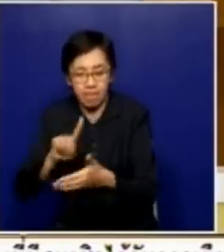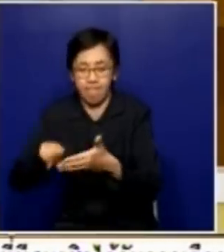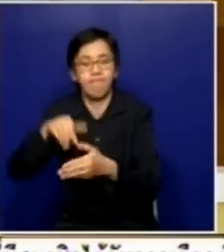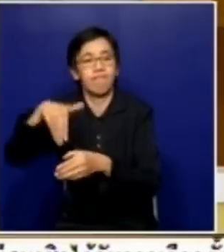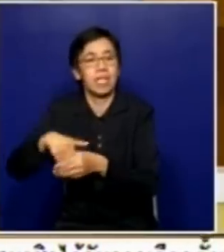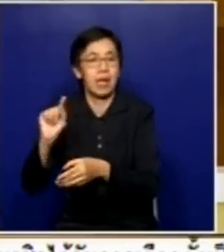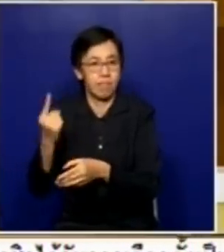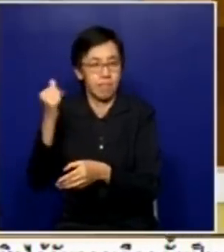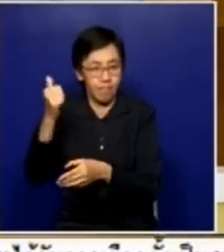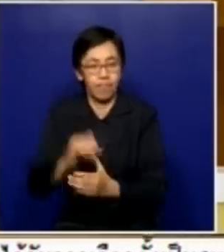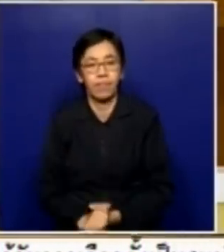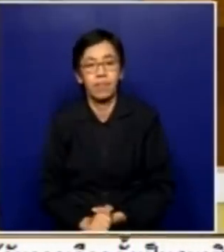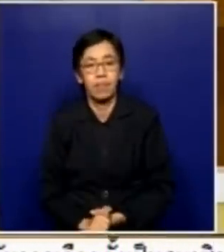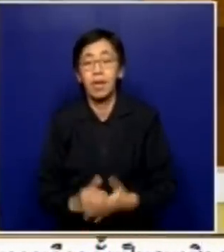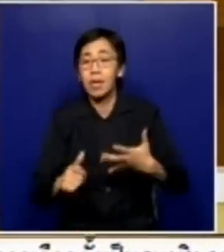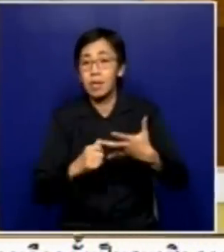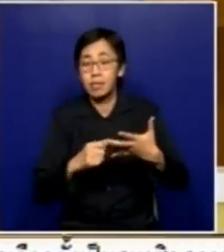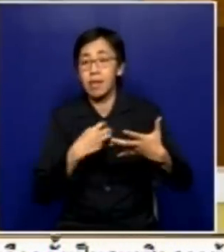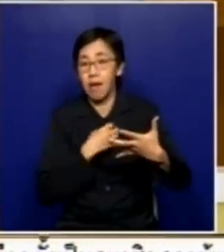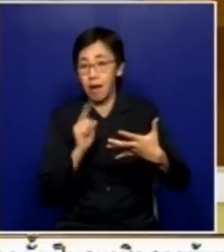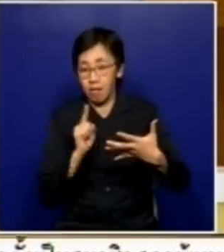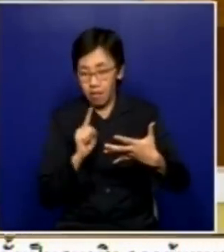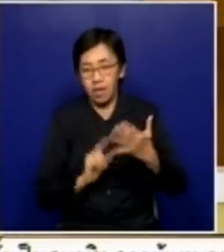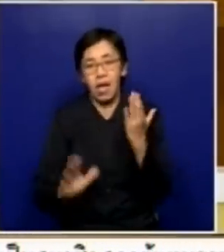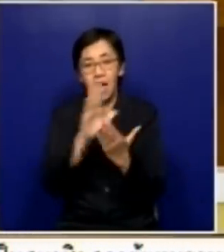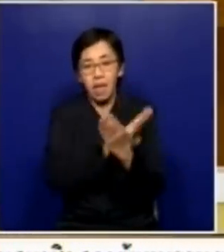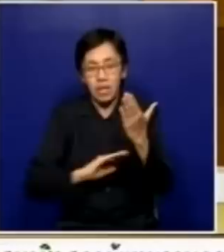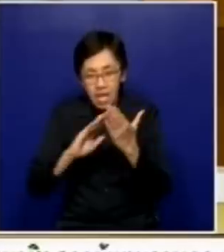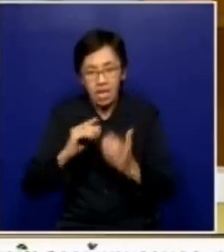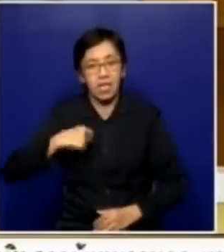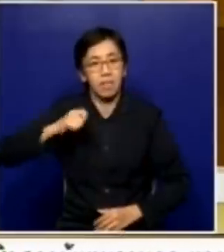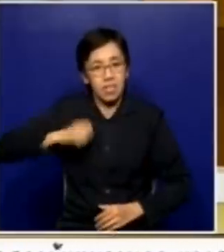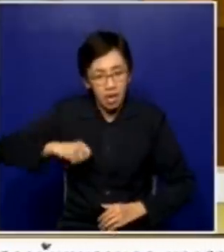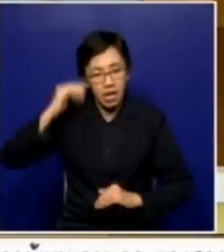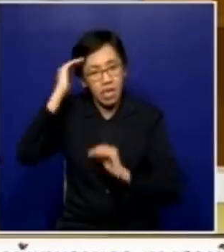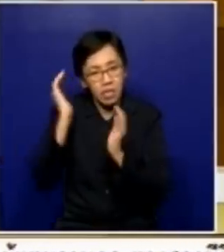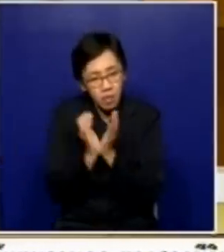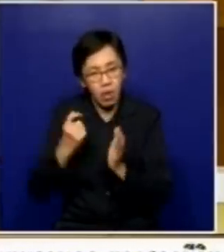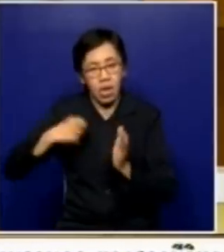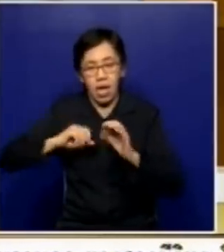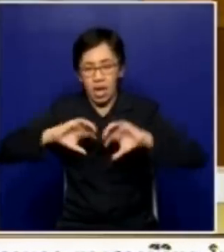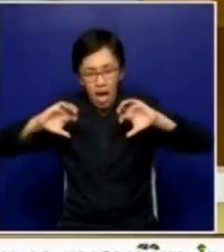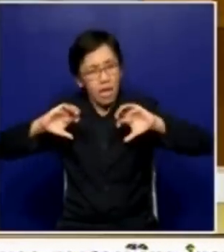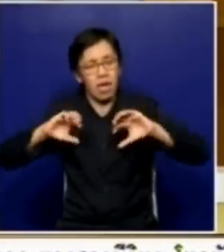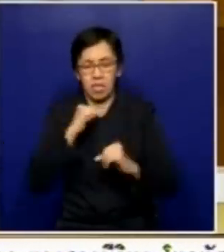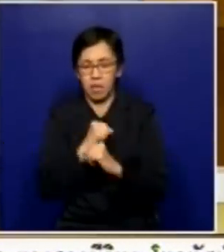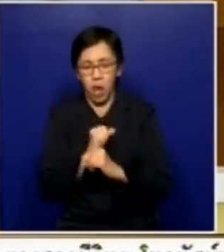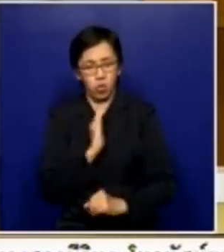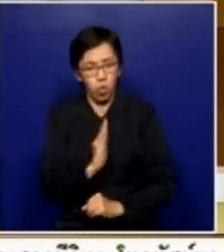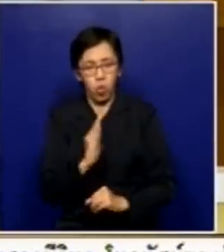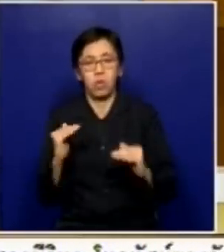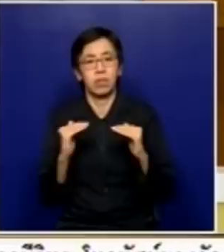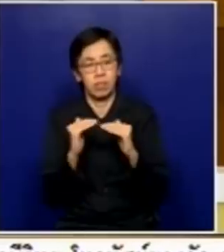ความฝนขอที่ 4 เราฝันว่าเราจะได้อยใประเทศทระบบยทธธรรมทำงานและปฏิบัติต่อชุคน